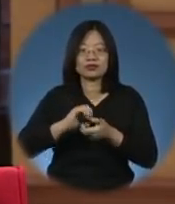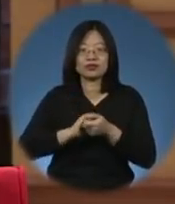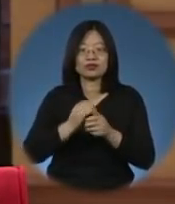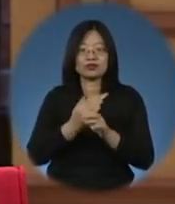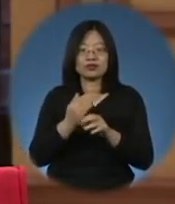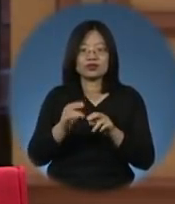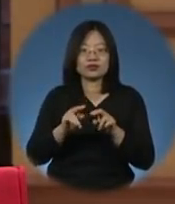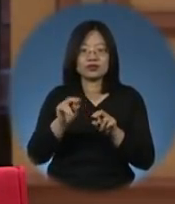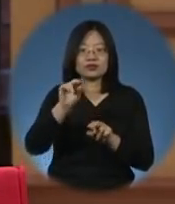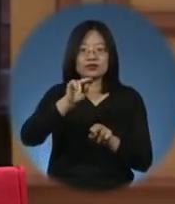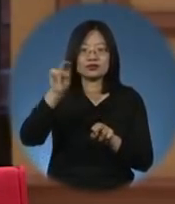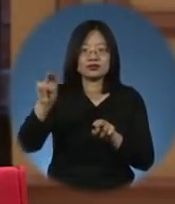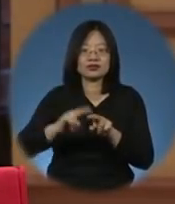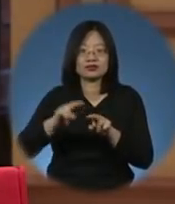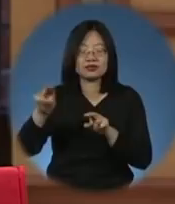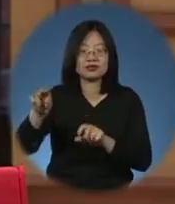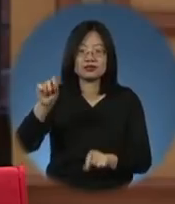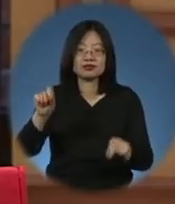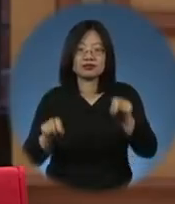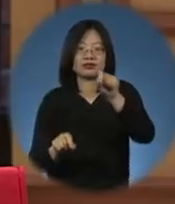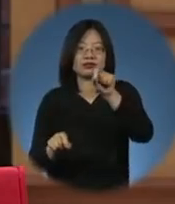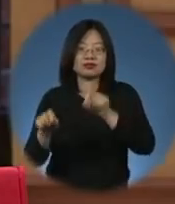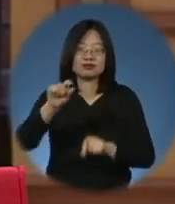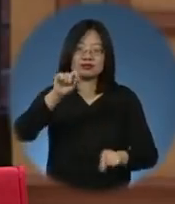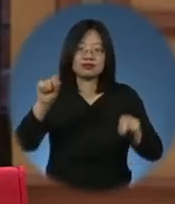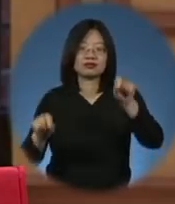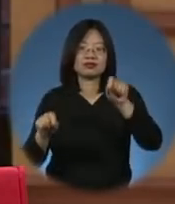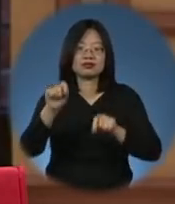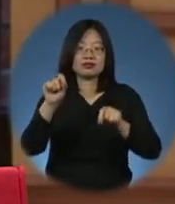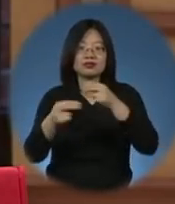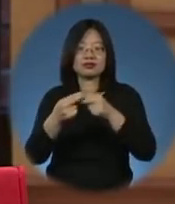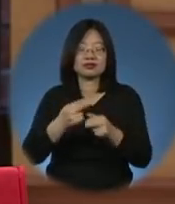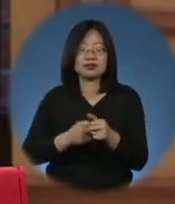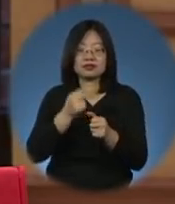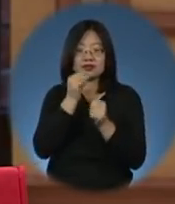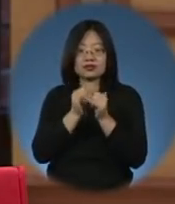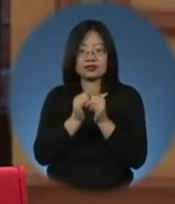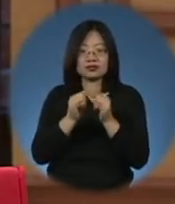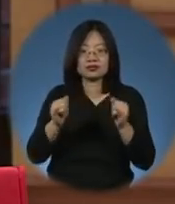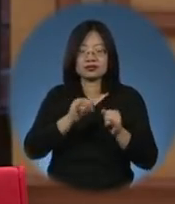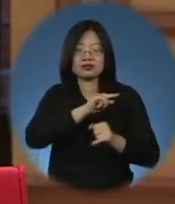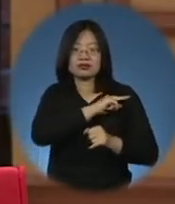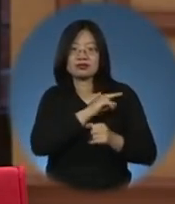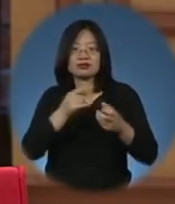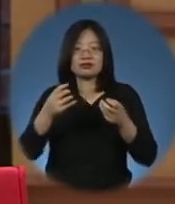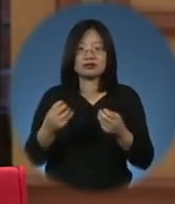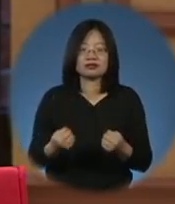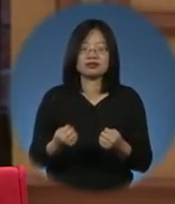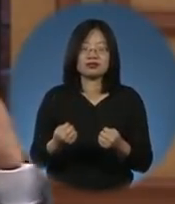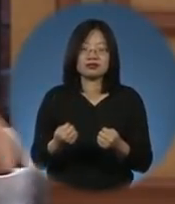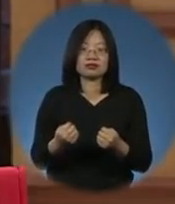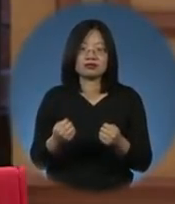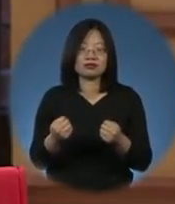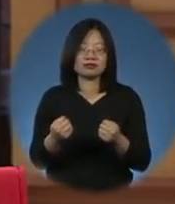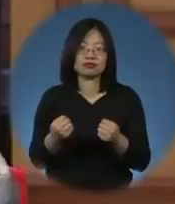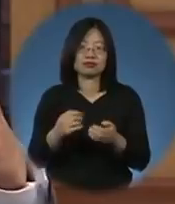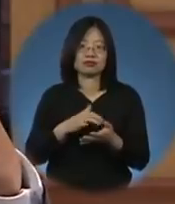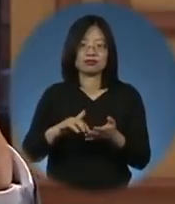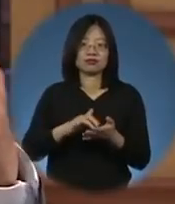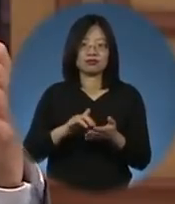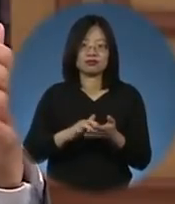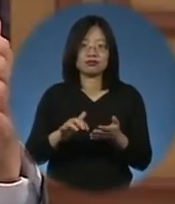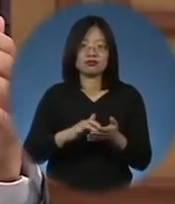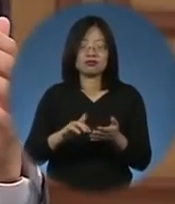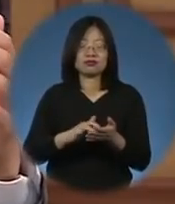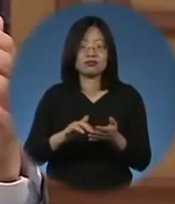위가 나가주시면 밑에 사람들이 들어갈 수 있는 길이 있는데 네. 지금 의사하고 변호사들의 제일 많은 인구수로